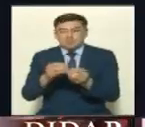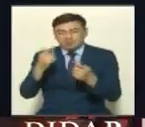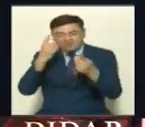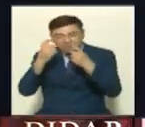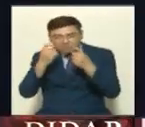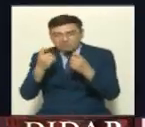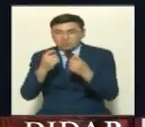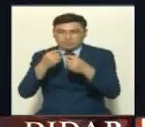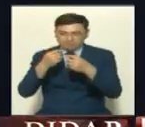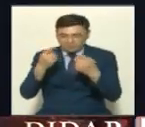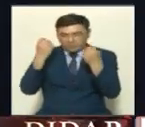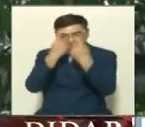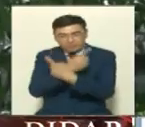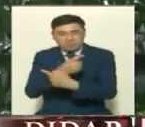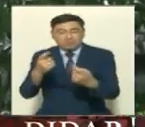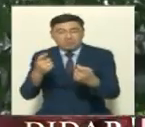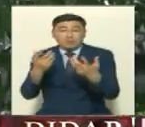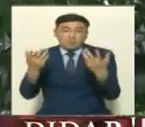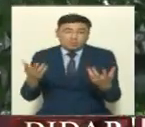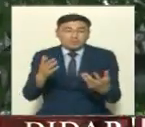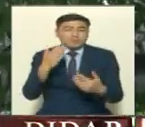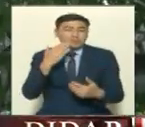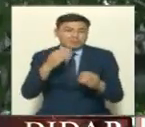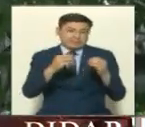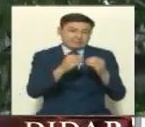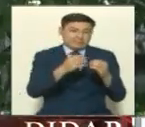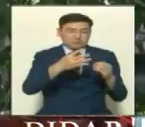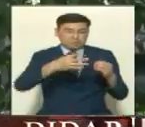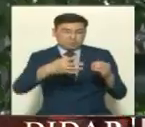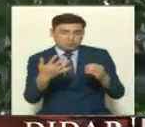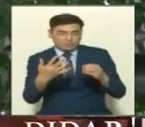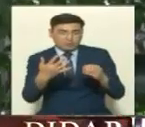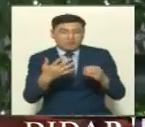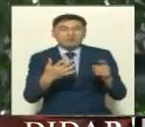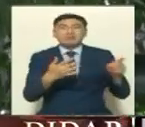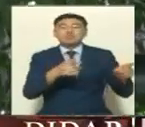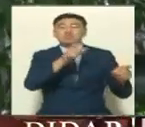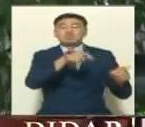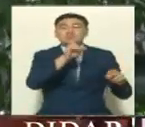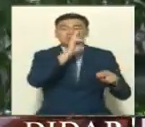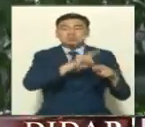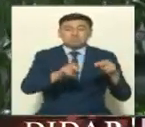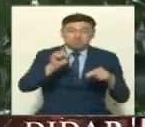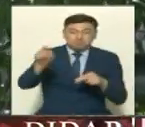таратылды. Іздестіру құтқару нәтижесінде сағат 10:45 шамасында жоғалған азамат аман-есен табылды.